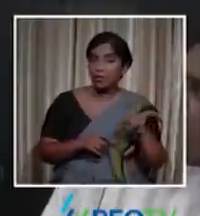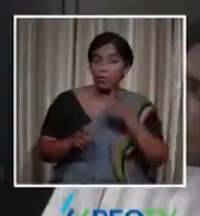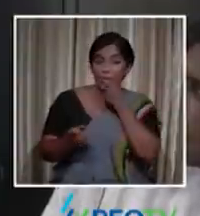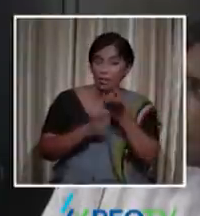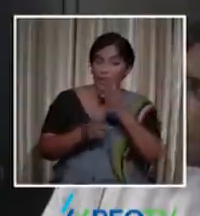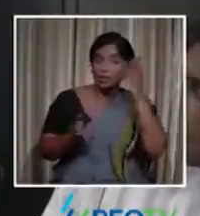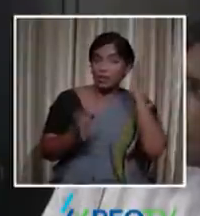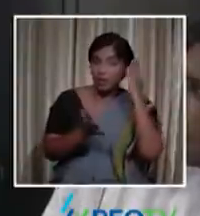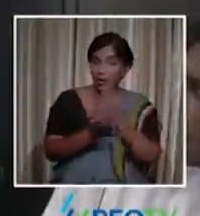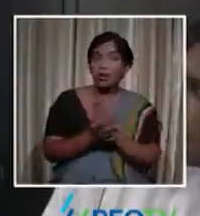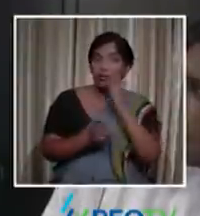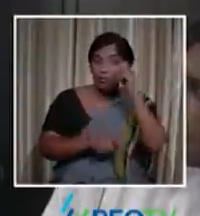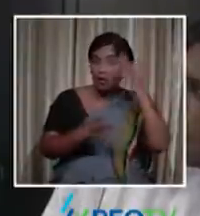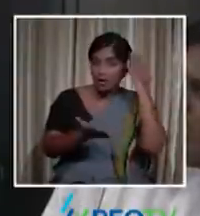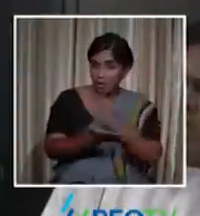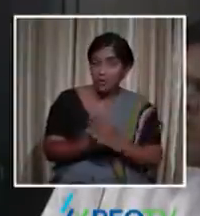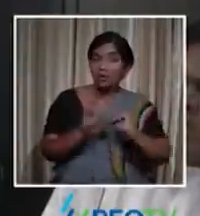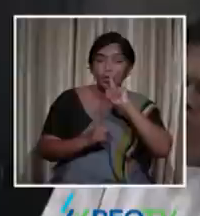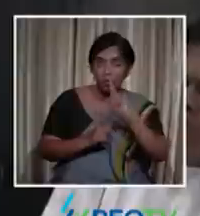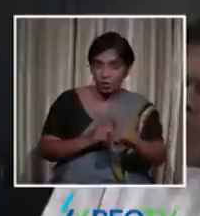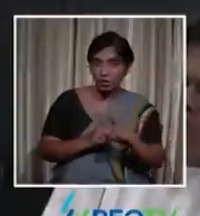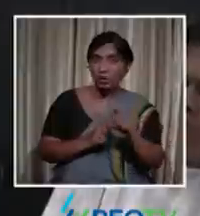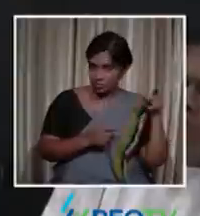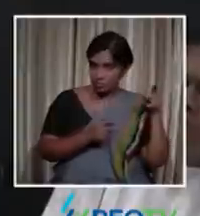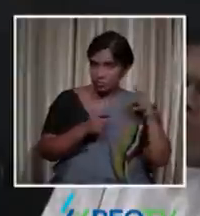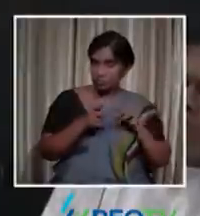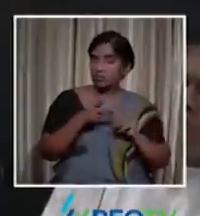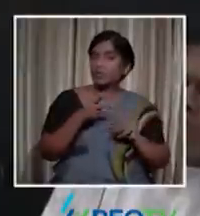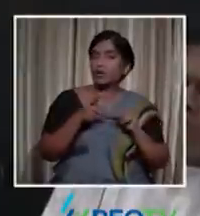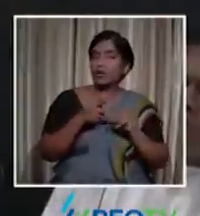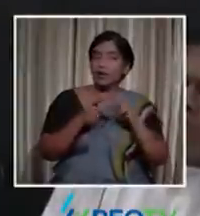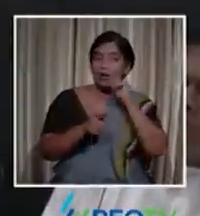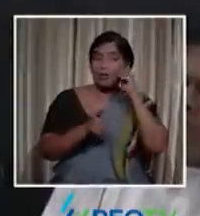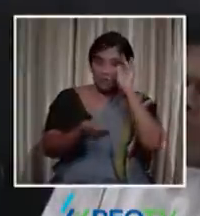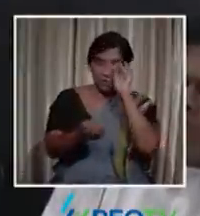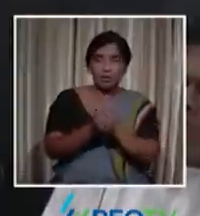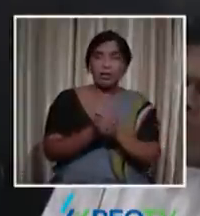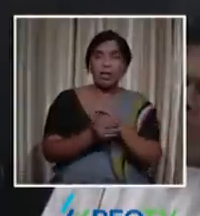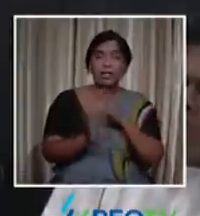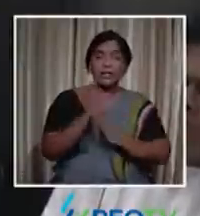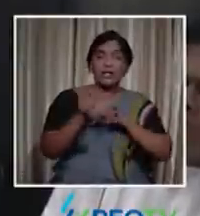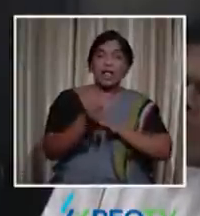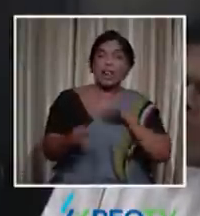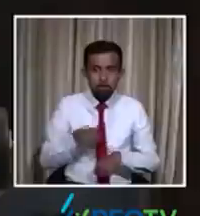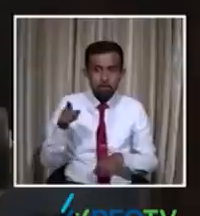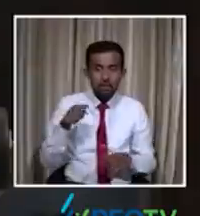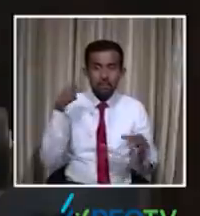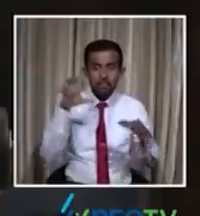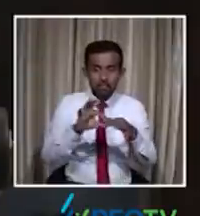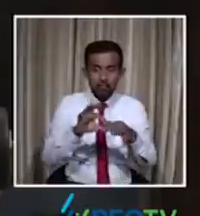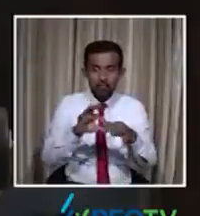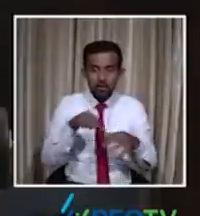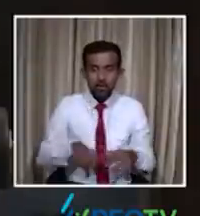නවත්තන්න ගියපු මුග්ධ පිරිස නවත්තන්න එපායි කියලා නියෝග කරේ පොලිස්පතිතුමාත් මහජන ආරක්ෂා පිළිබඳ අමාත්‍ය ශිලේකන්තුමාත් කියන කාර්ය තමයි සත්‍ය කාරණය. අද